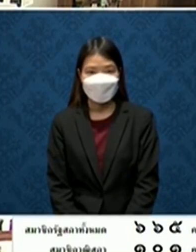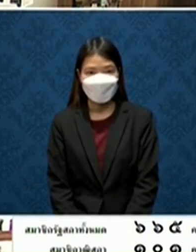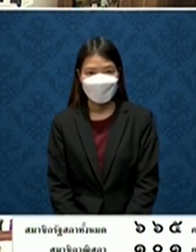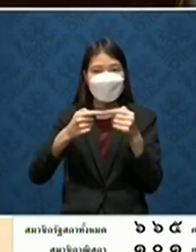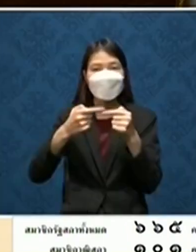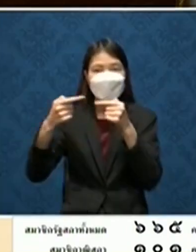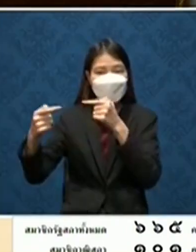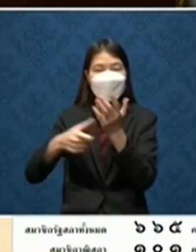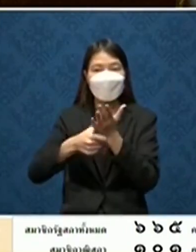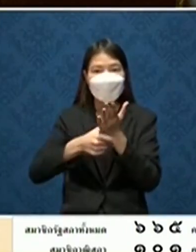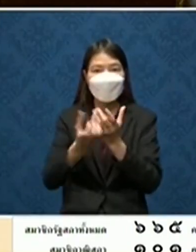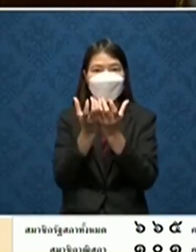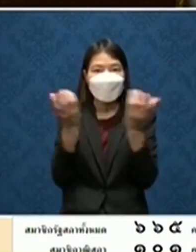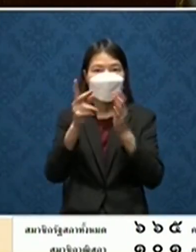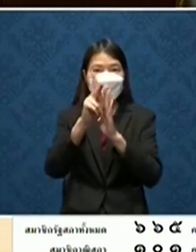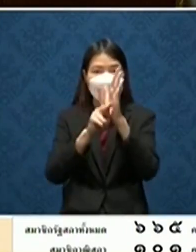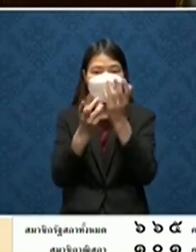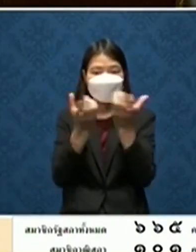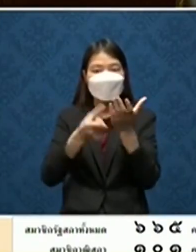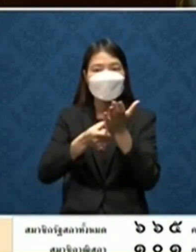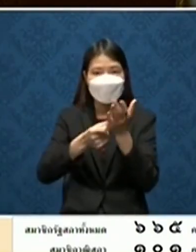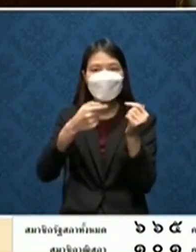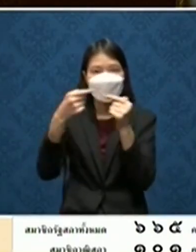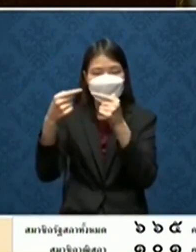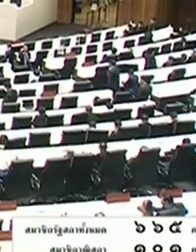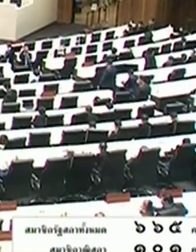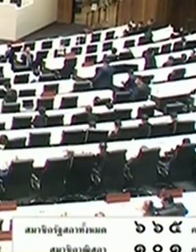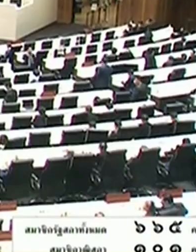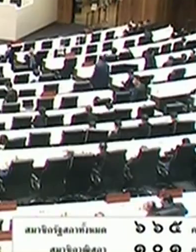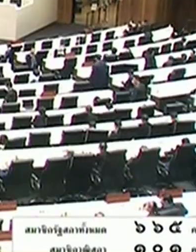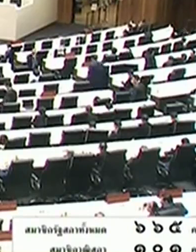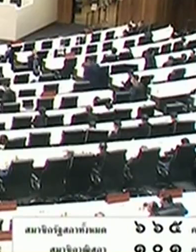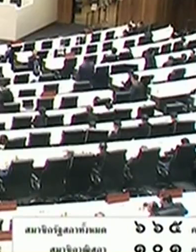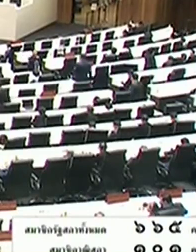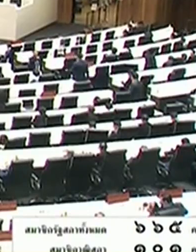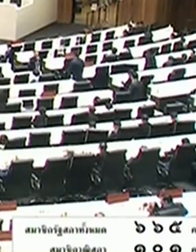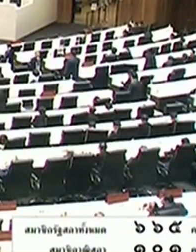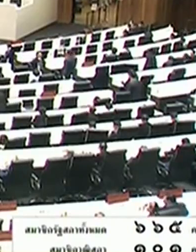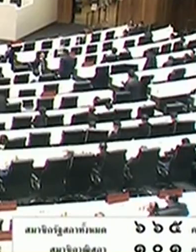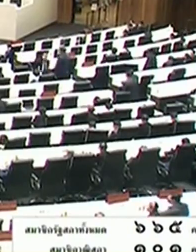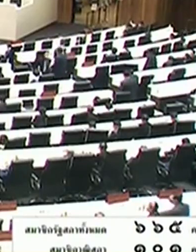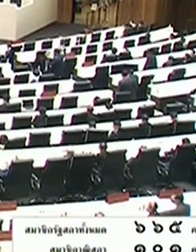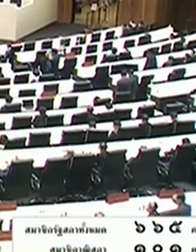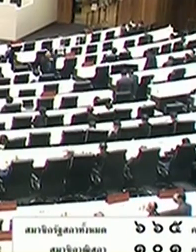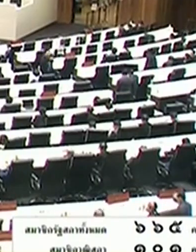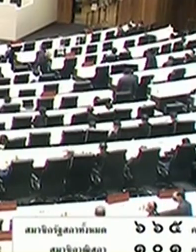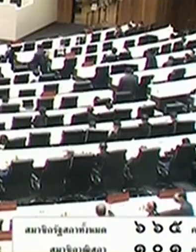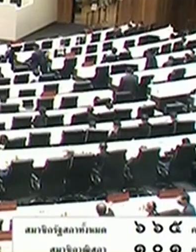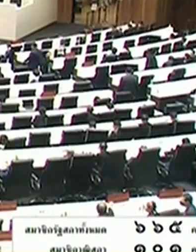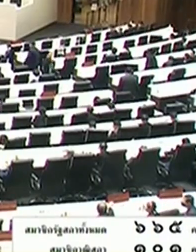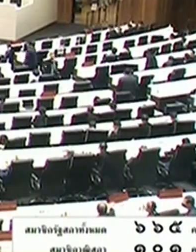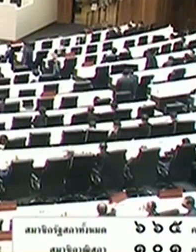ครับก็สรุปว่าปีนี้มีประชุมร่วม2สภานะครับเป็นการประชุมรัฐสภาไปแล้ว6ครั้งล่มไป5ครับ